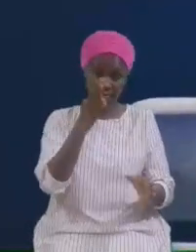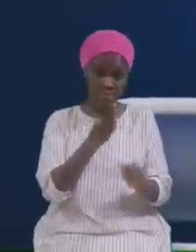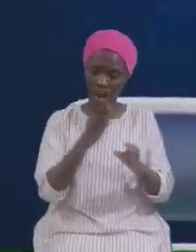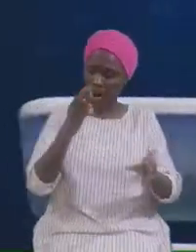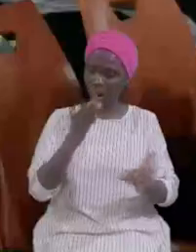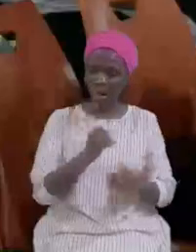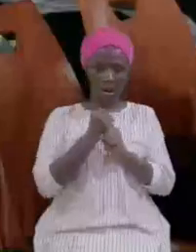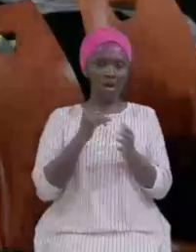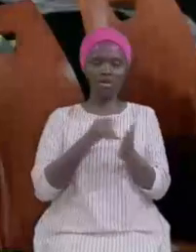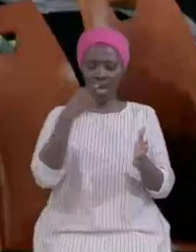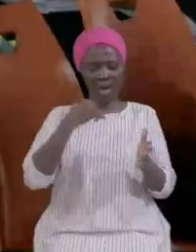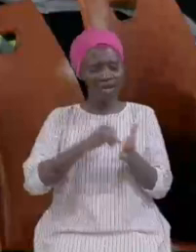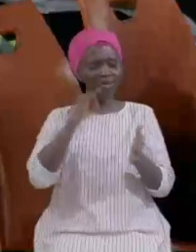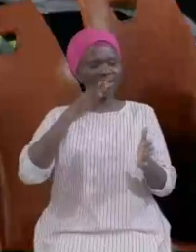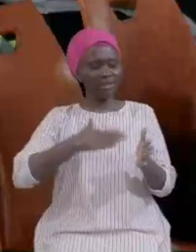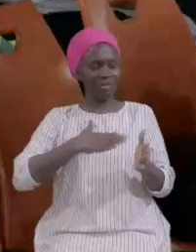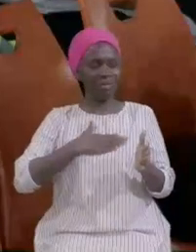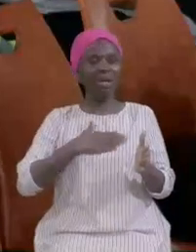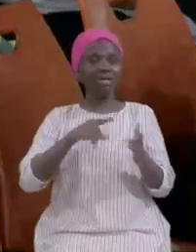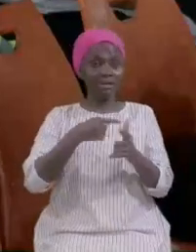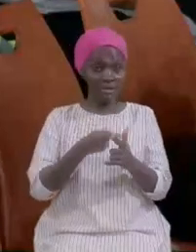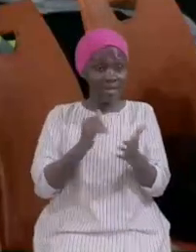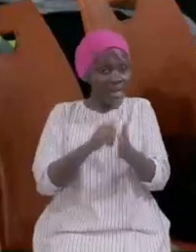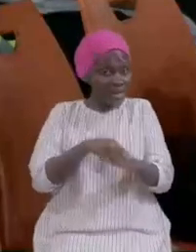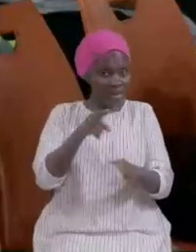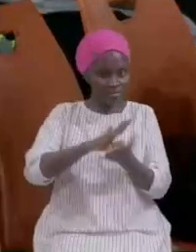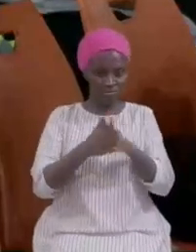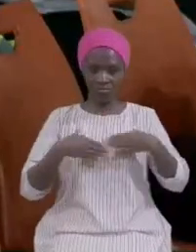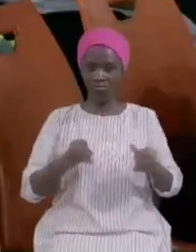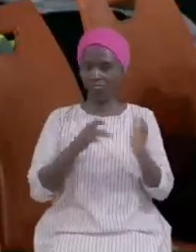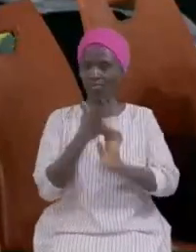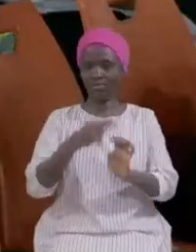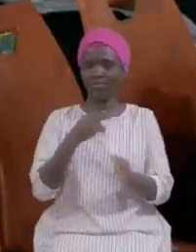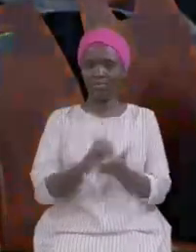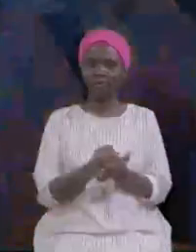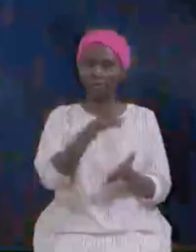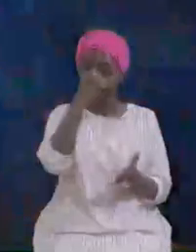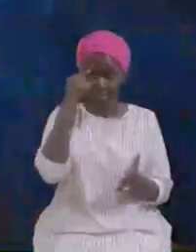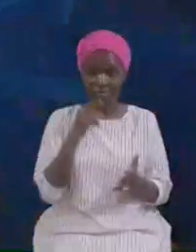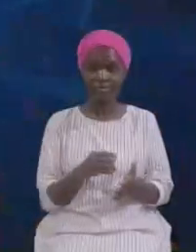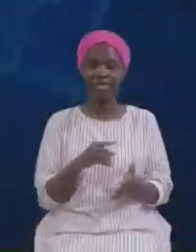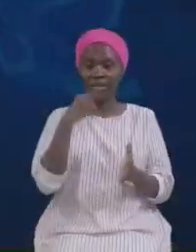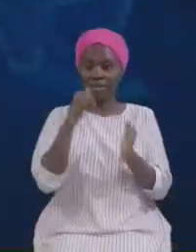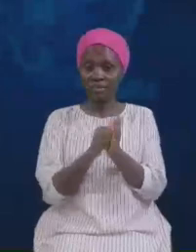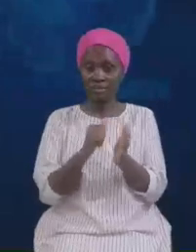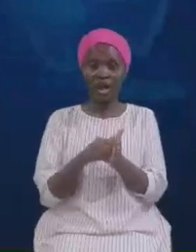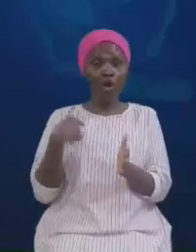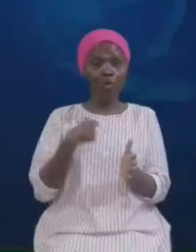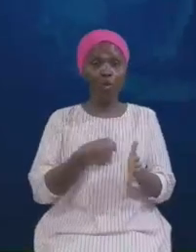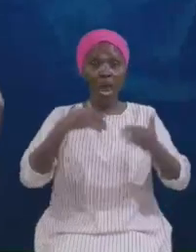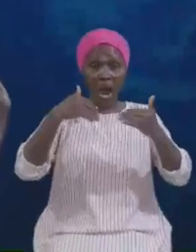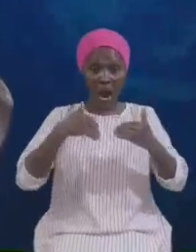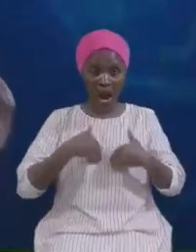moi, en ce moment tu seras guéri au nom de Jésus. Parce qu'on dit, et comme nous avons le même esprit de